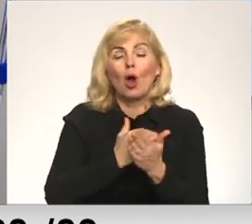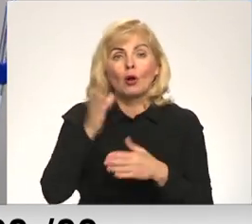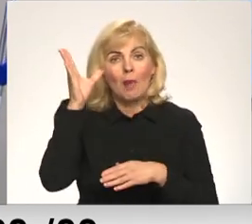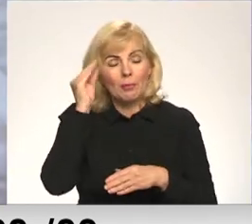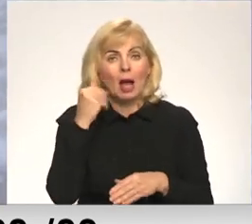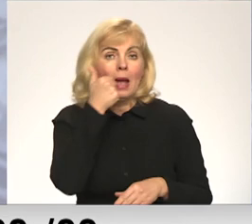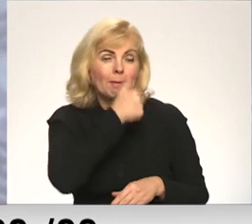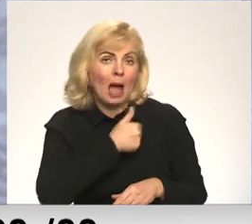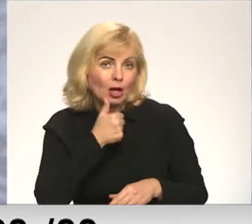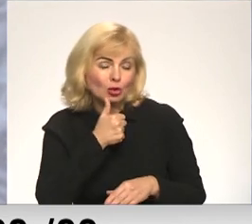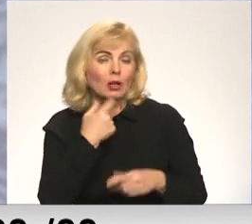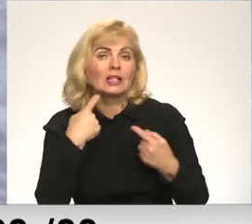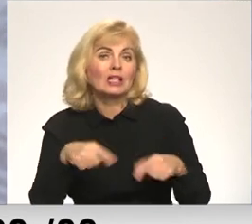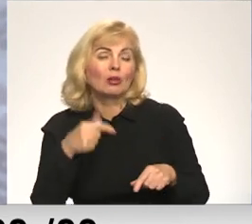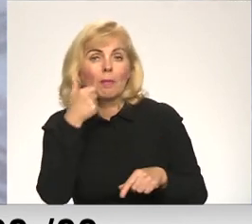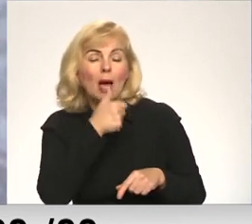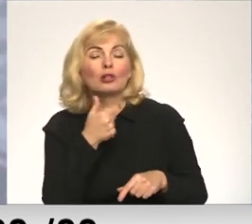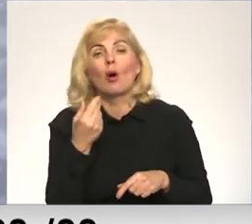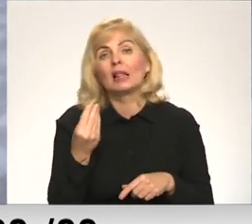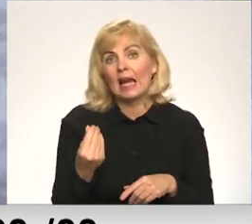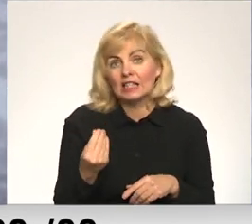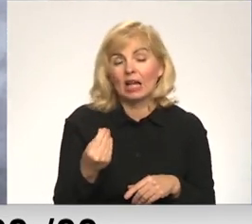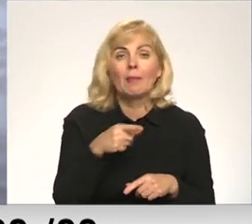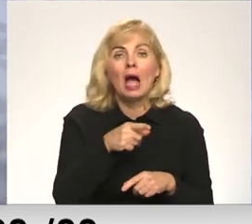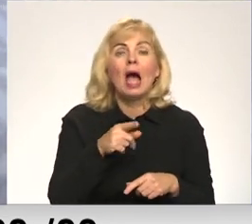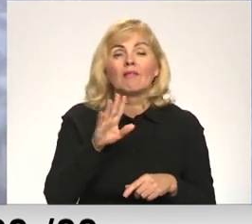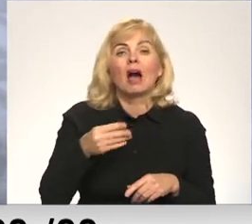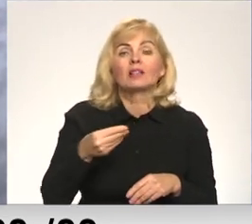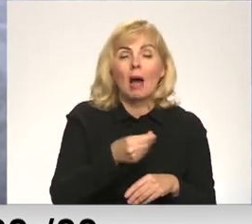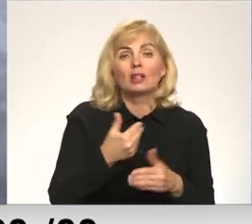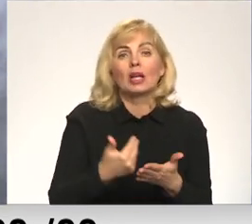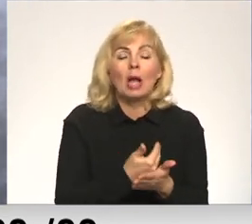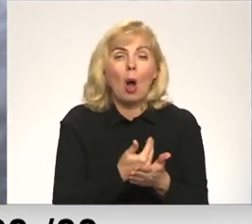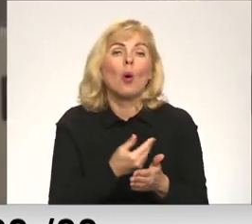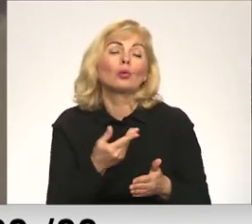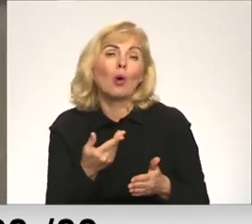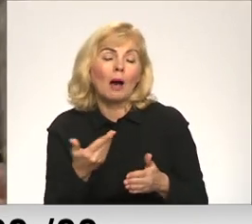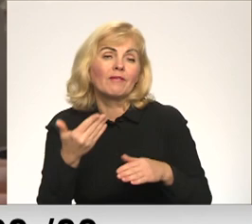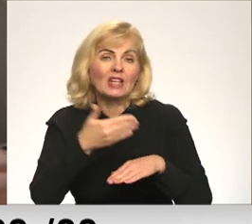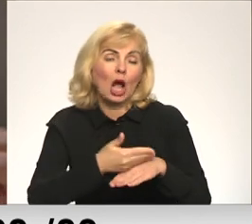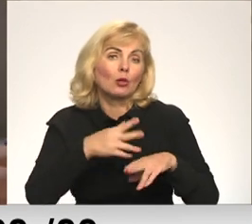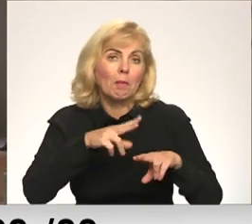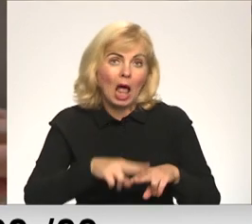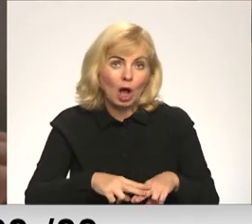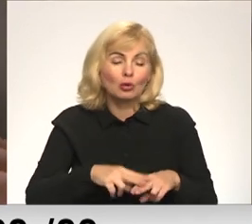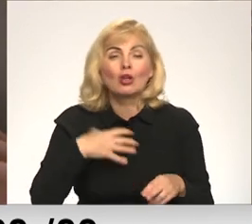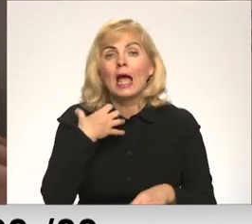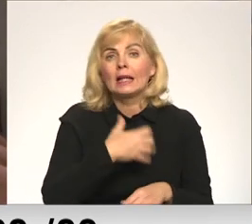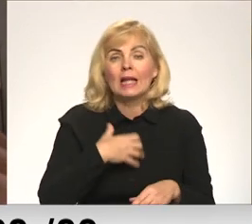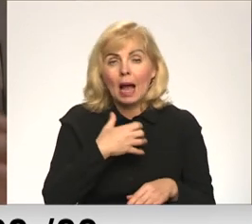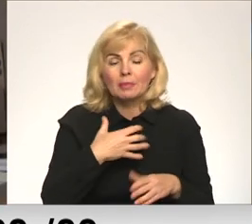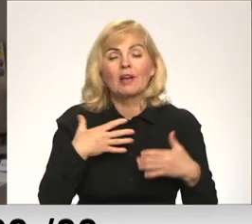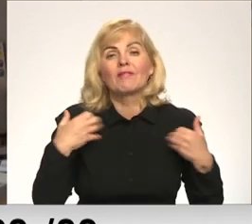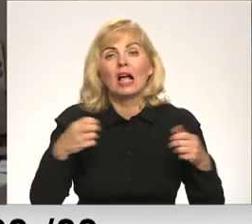par personīgiem vai citu personu līdzekļiem. Līdz ar to jaunu maksas rezidentūras vietu plānošanā nepieciešama cieša